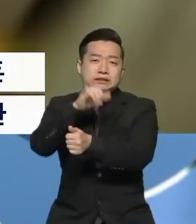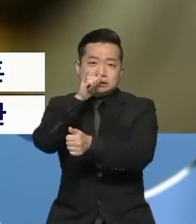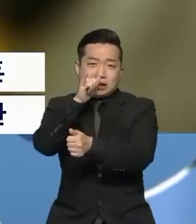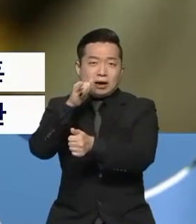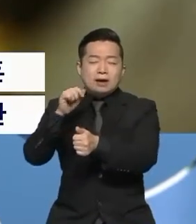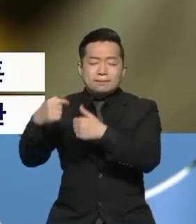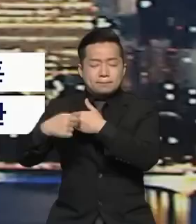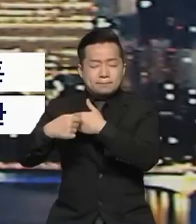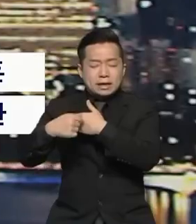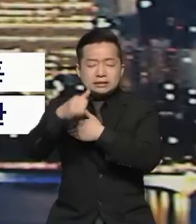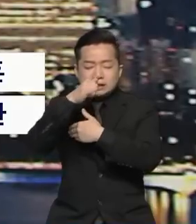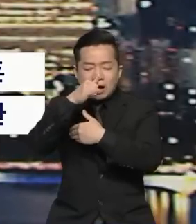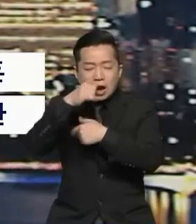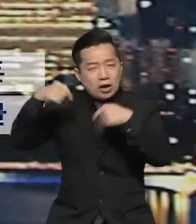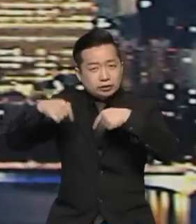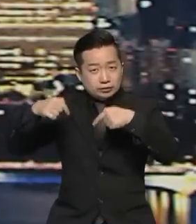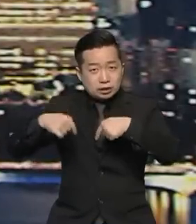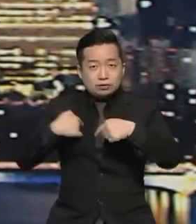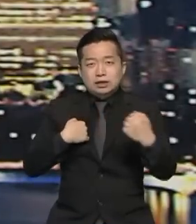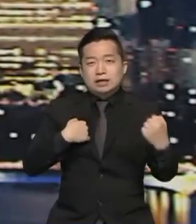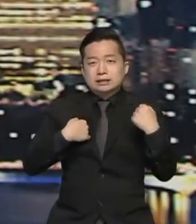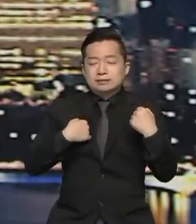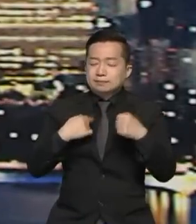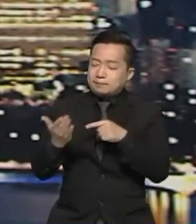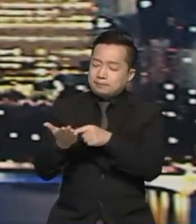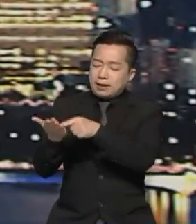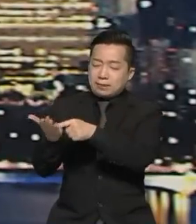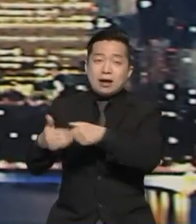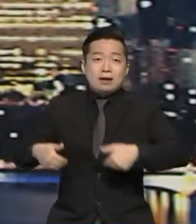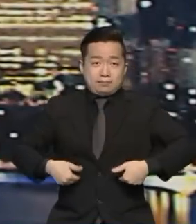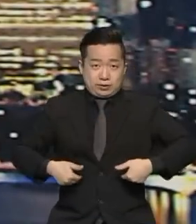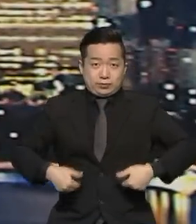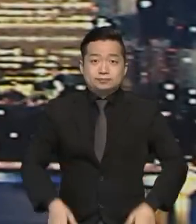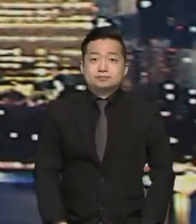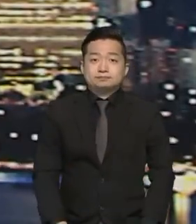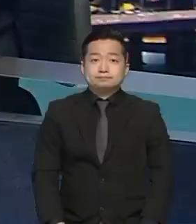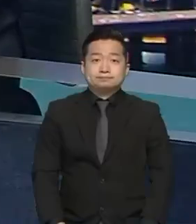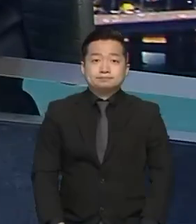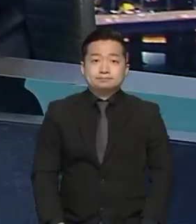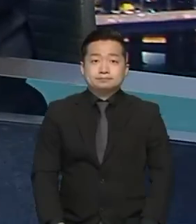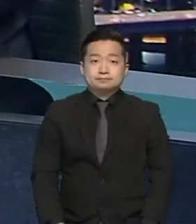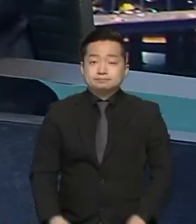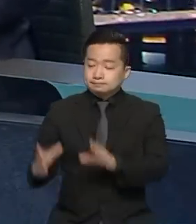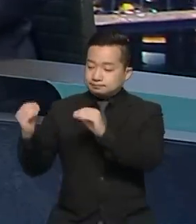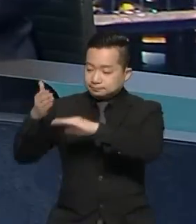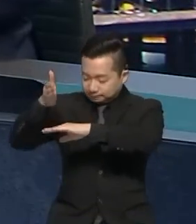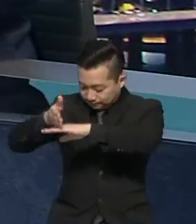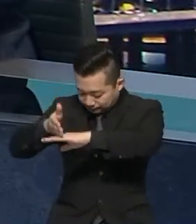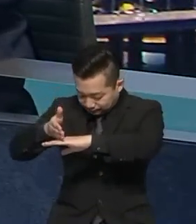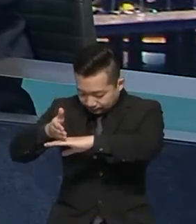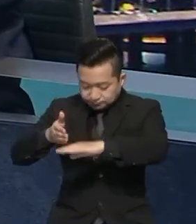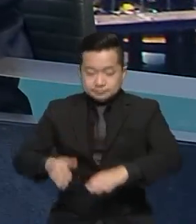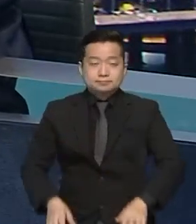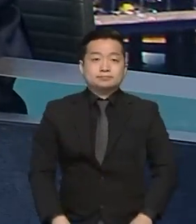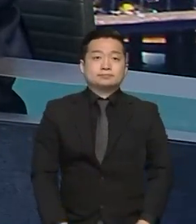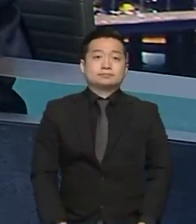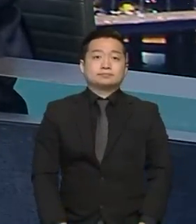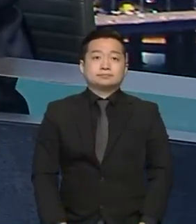된다는 논리를 개발해 협상력을 높여야 한다는 게 전문가들 조언입니다. 네, 알겠습니다. 지금까지 김수형 통일외교